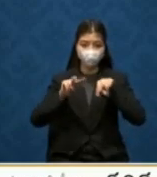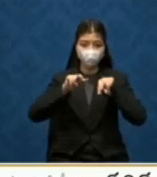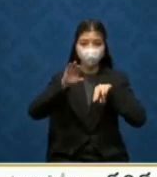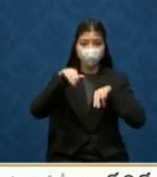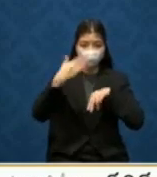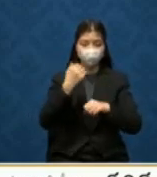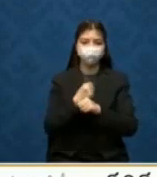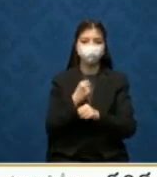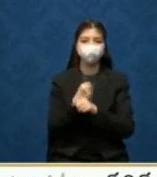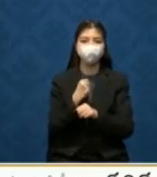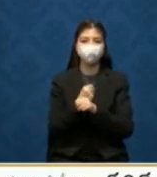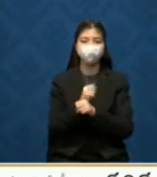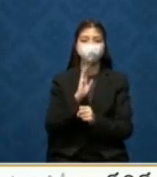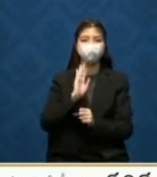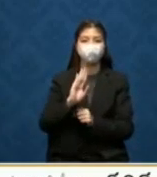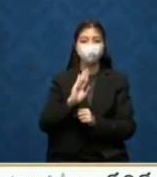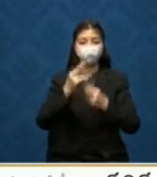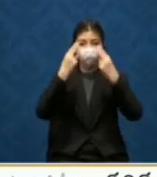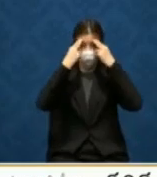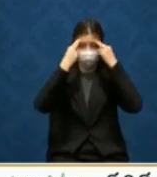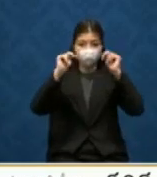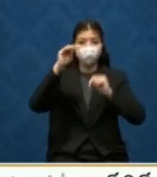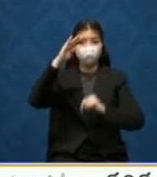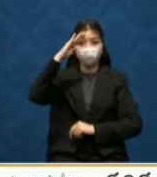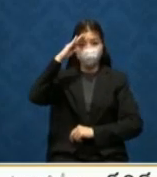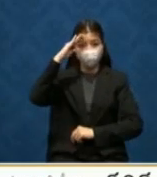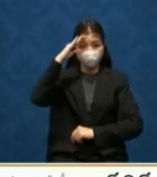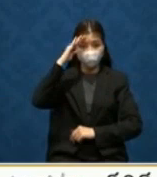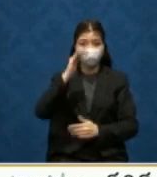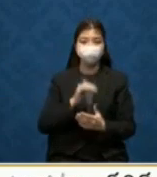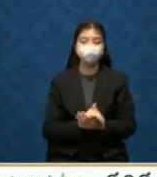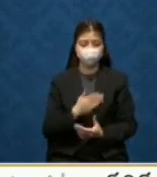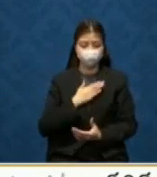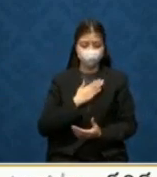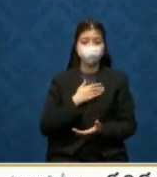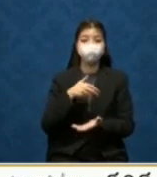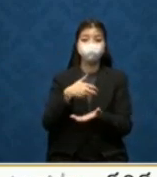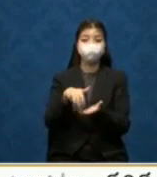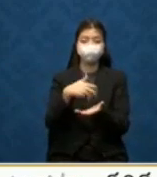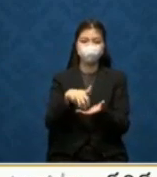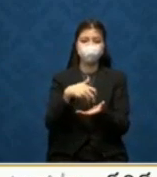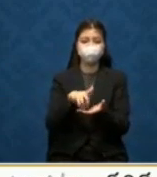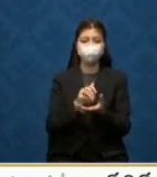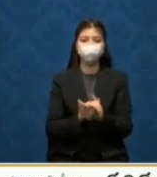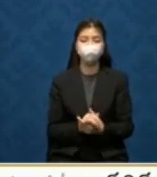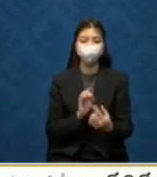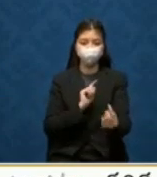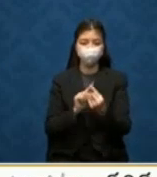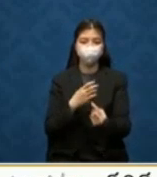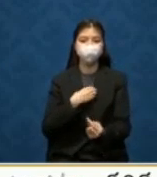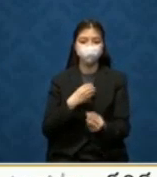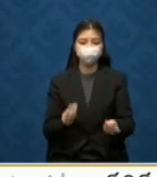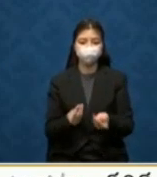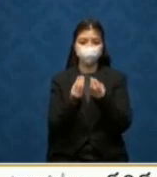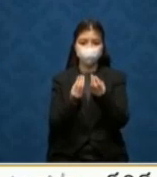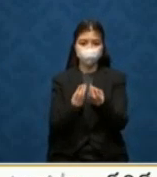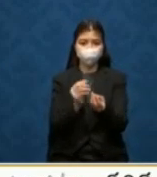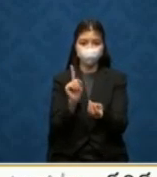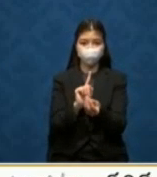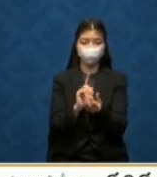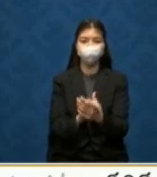การทำงานของท่านวันนี้ผมพูดเรื่องนี้ขึ้นมานี่ผมต้องการที่จะสร้าง